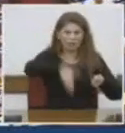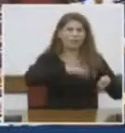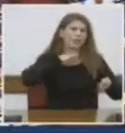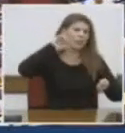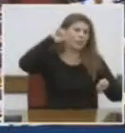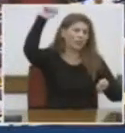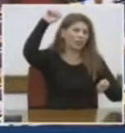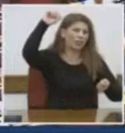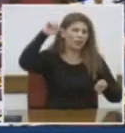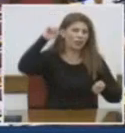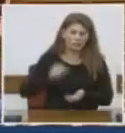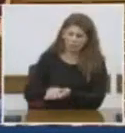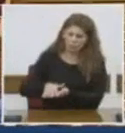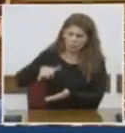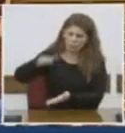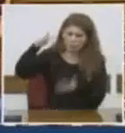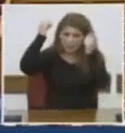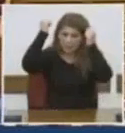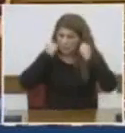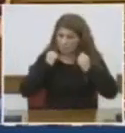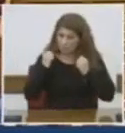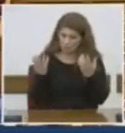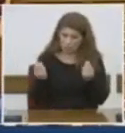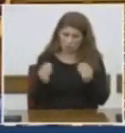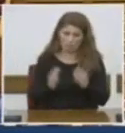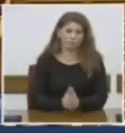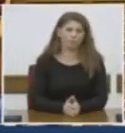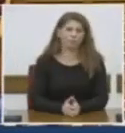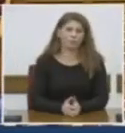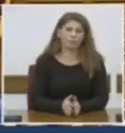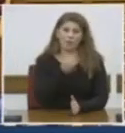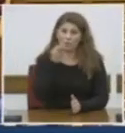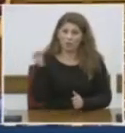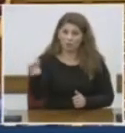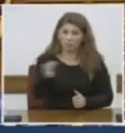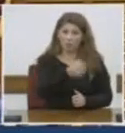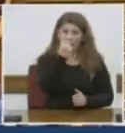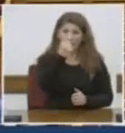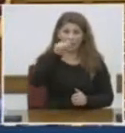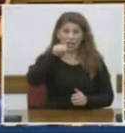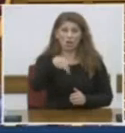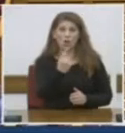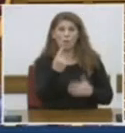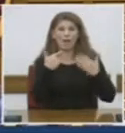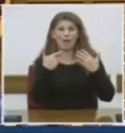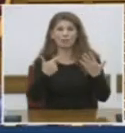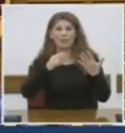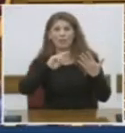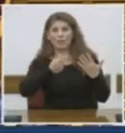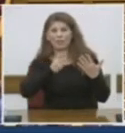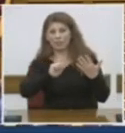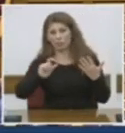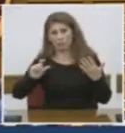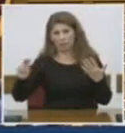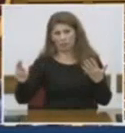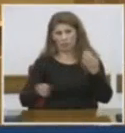Συσσωρευμένες ζημιές. Θα τα ξαναπώ, κύριε Τσίπρα και κύριες και κύριοι του ΣΥΡΙΖΑ, να τα ακούσετε. 1,7